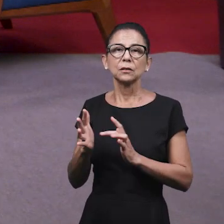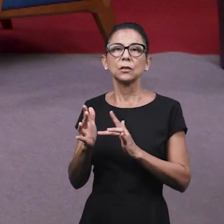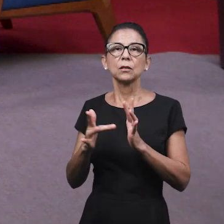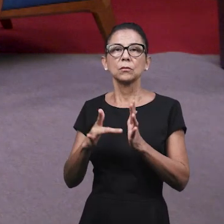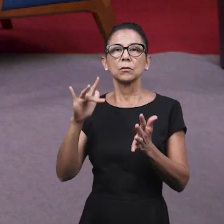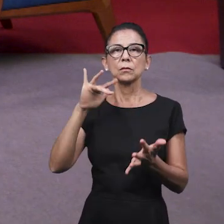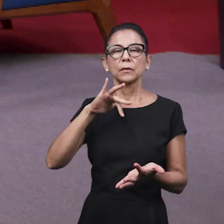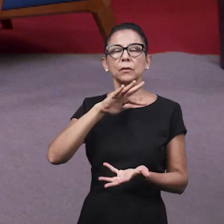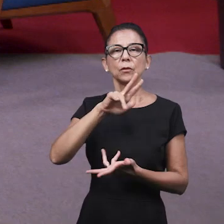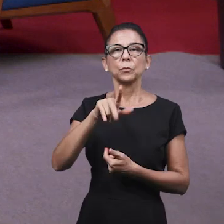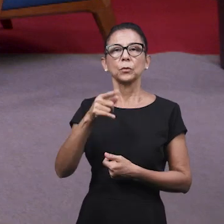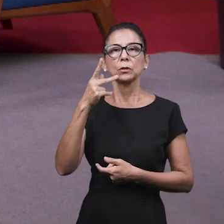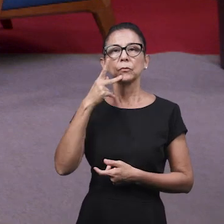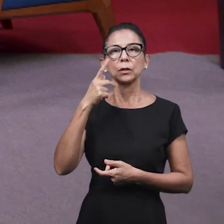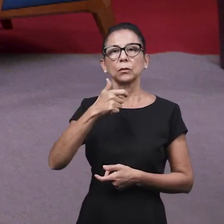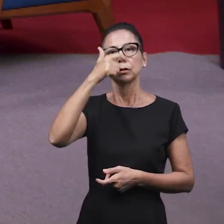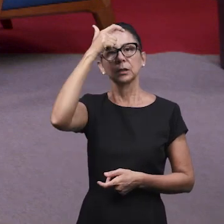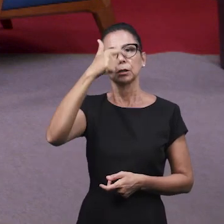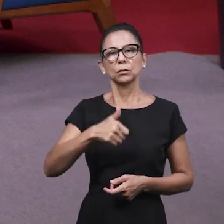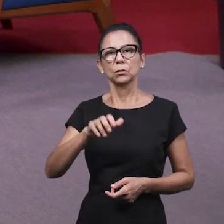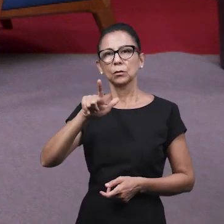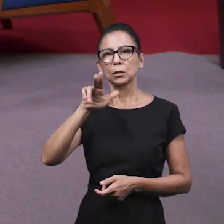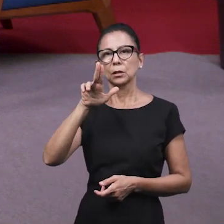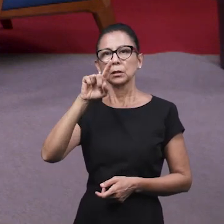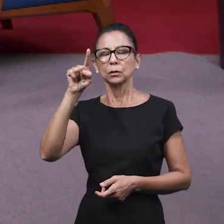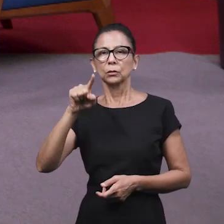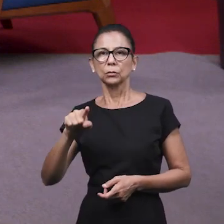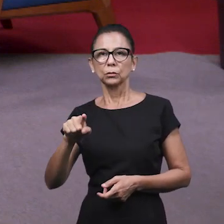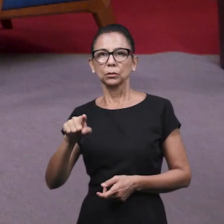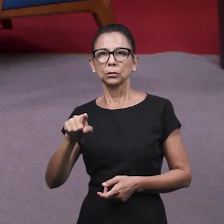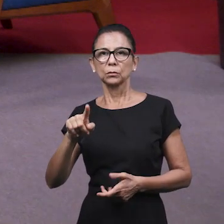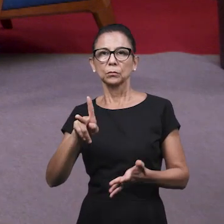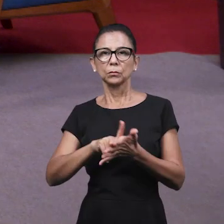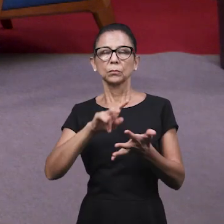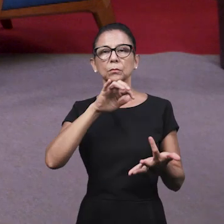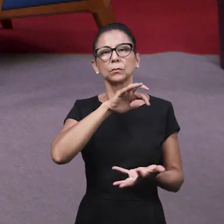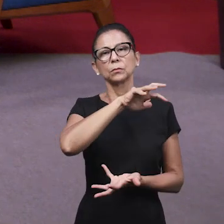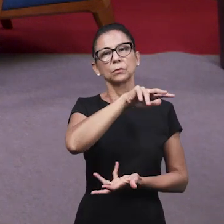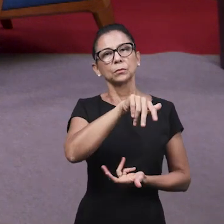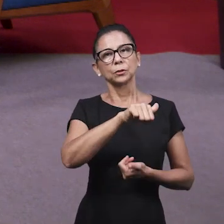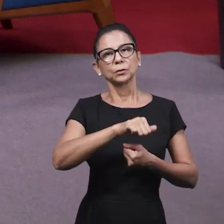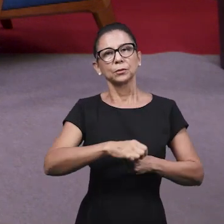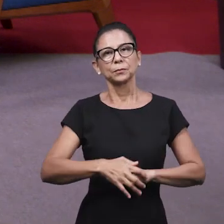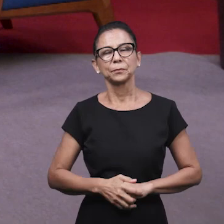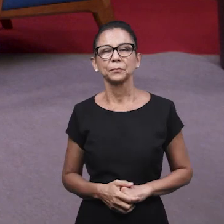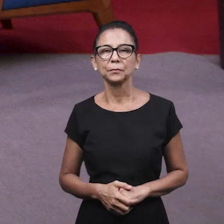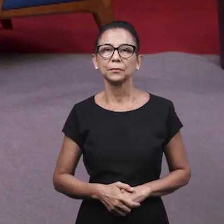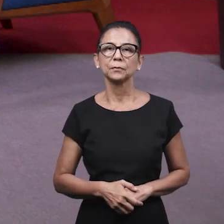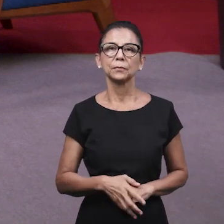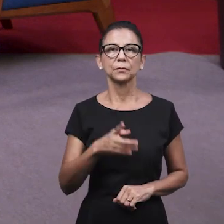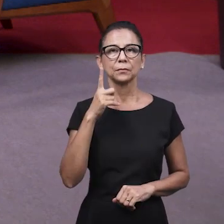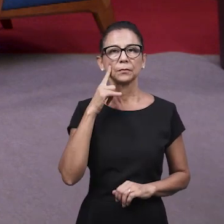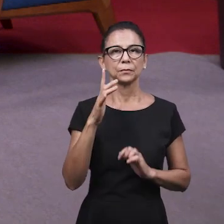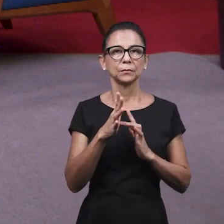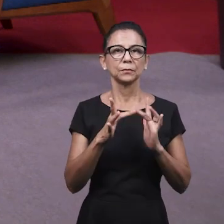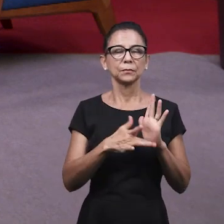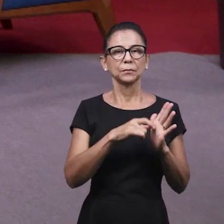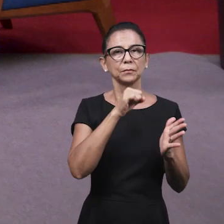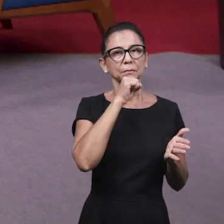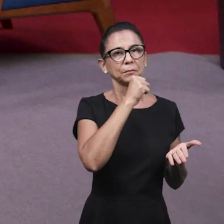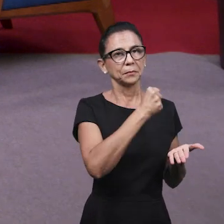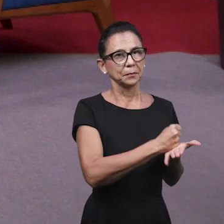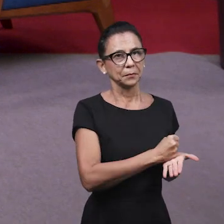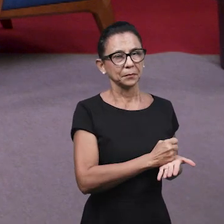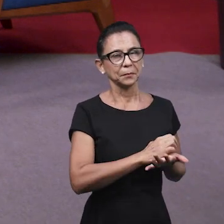Jésus, il est prophétisé dans tout l'Ancien Testament. C'est important de souligner